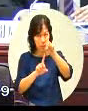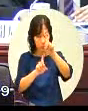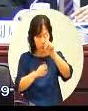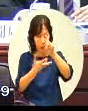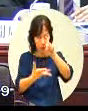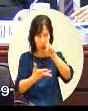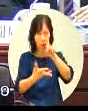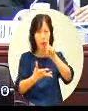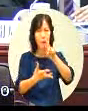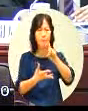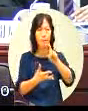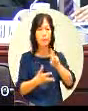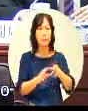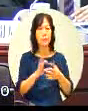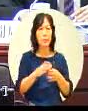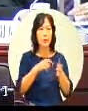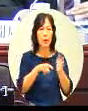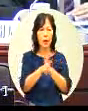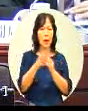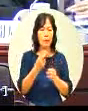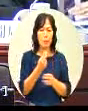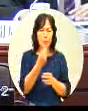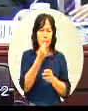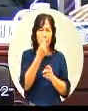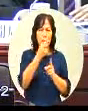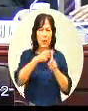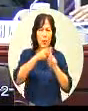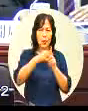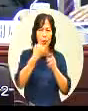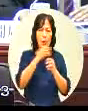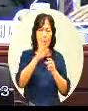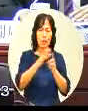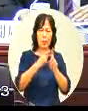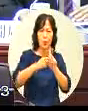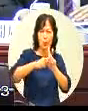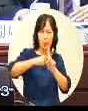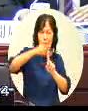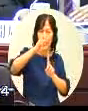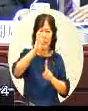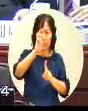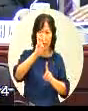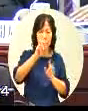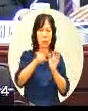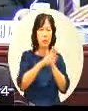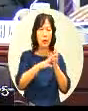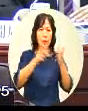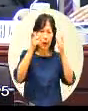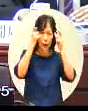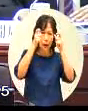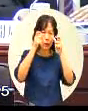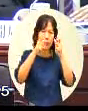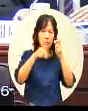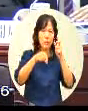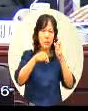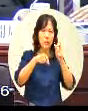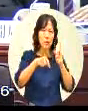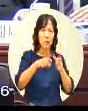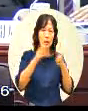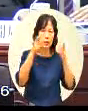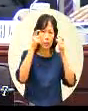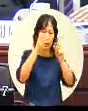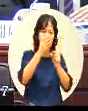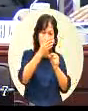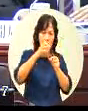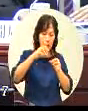11月18号，我们现在气温还高达30度，高雄在北回台